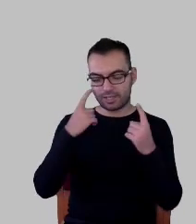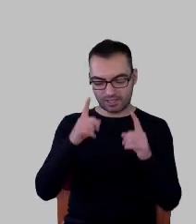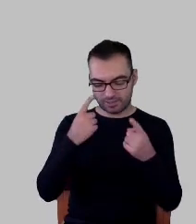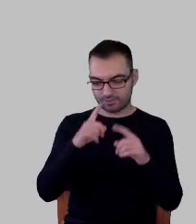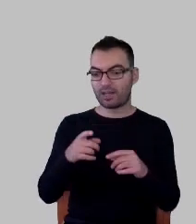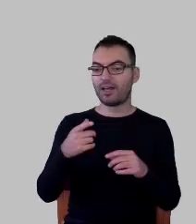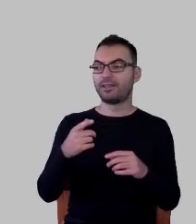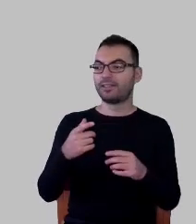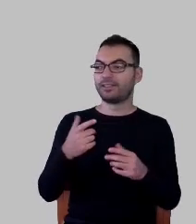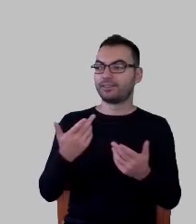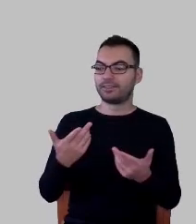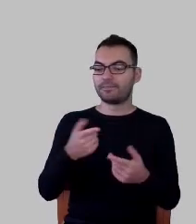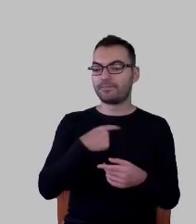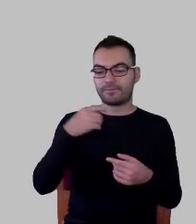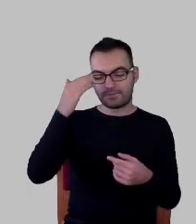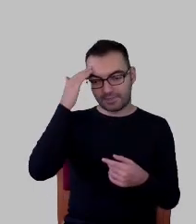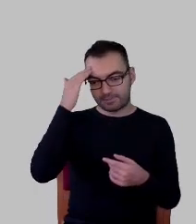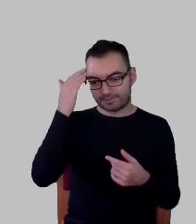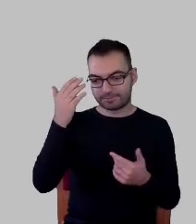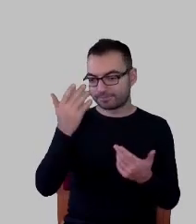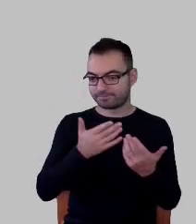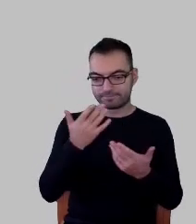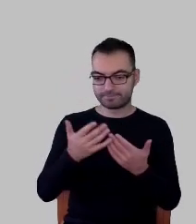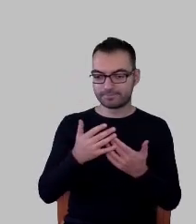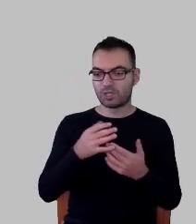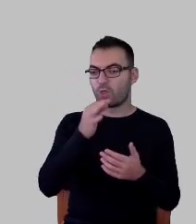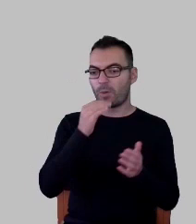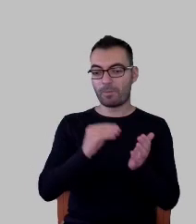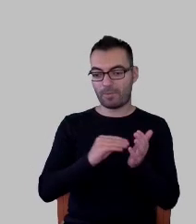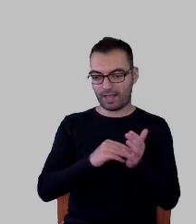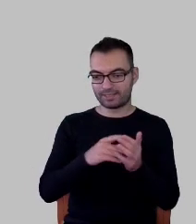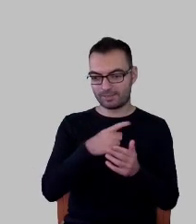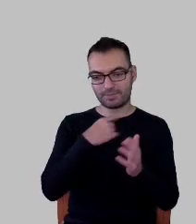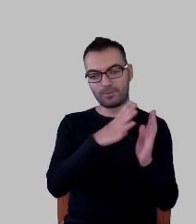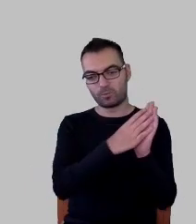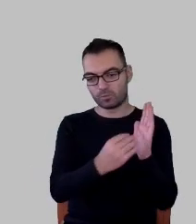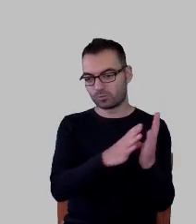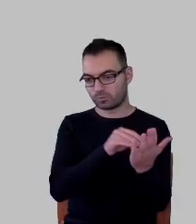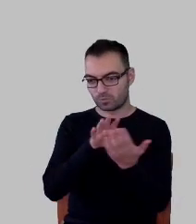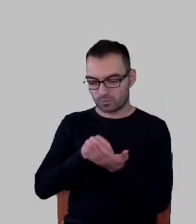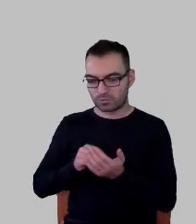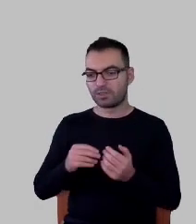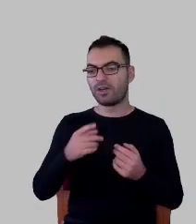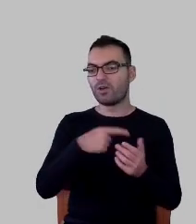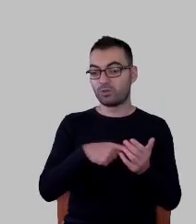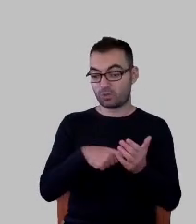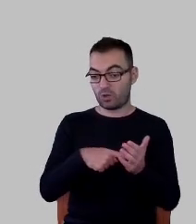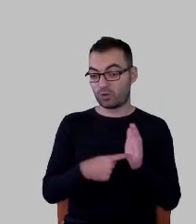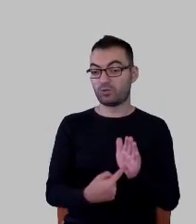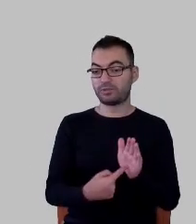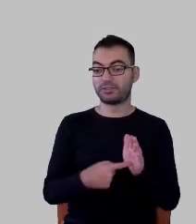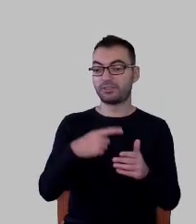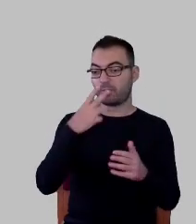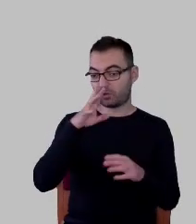się działo, ponieważ wiemy, że te dobre praktyki, z których też korzystamy, pokazują, że te